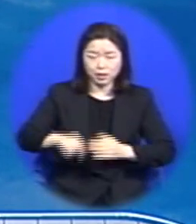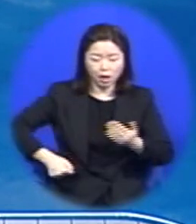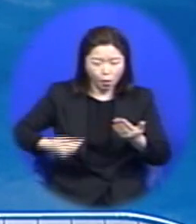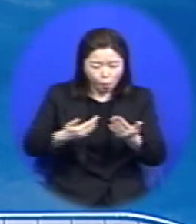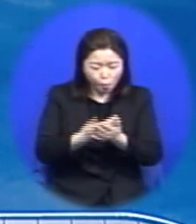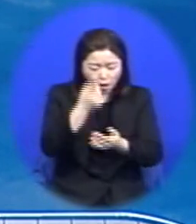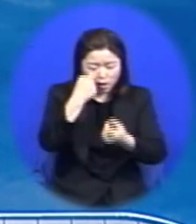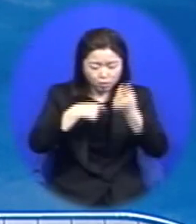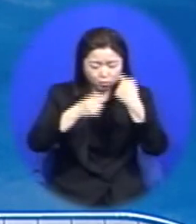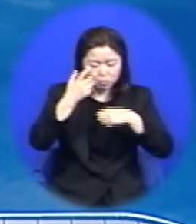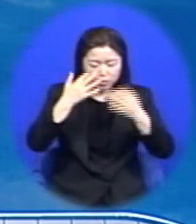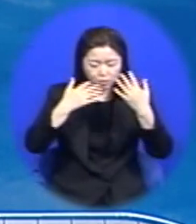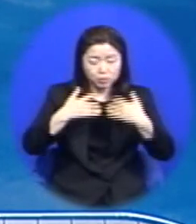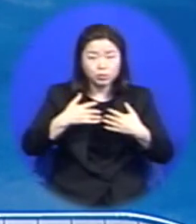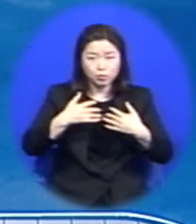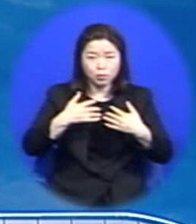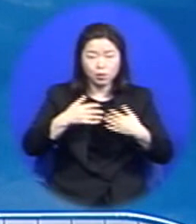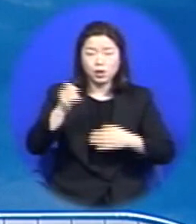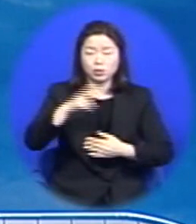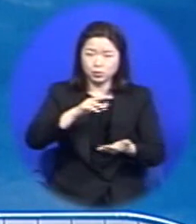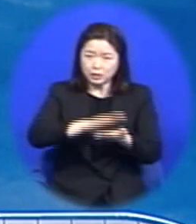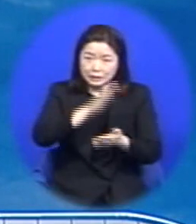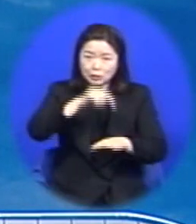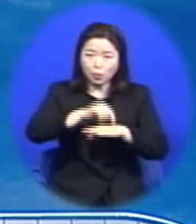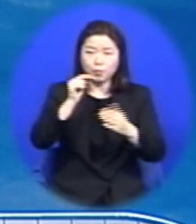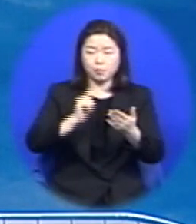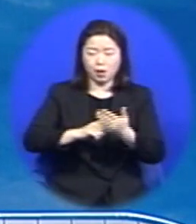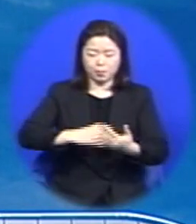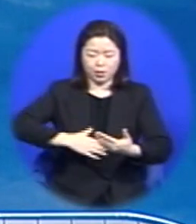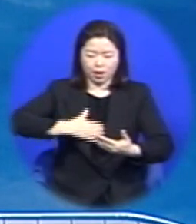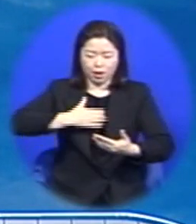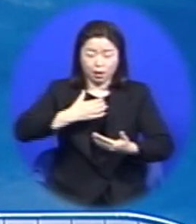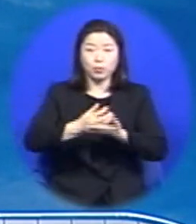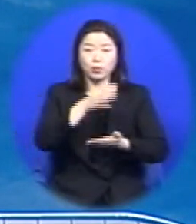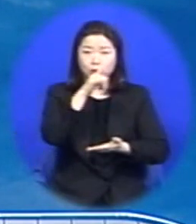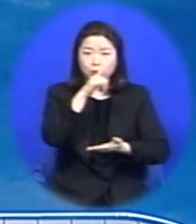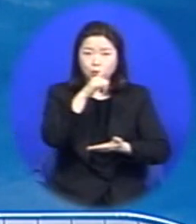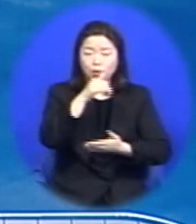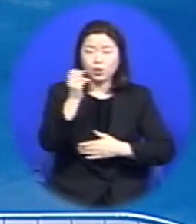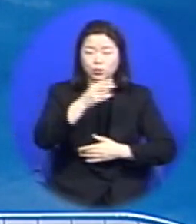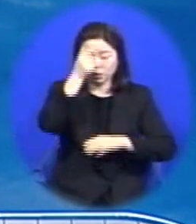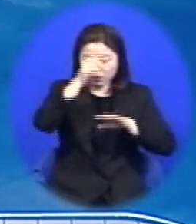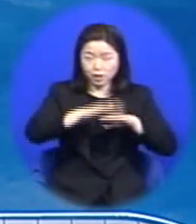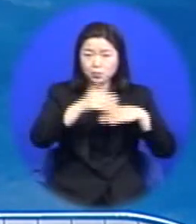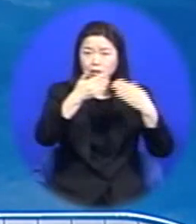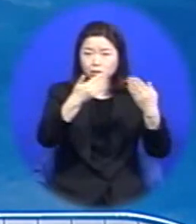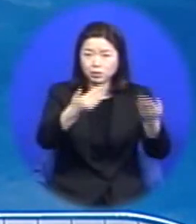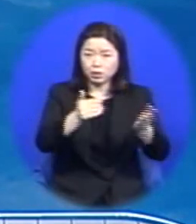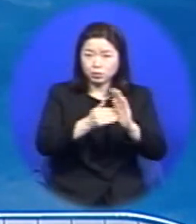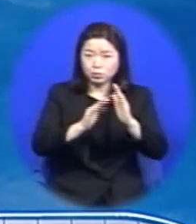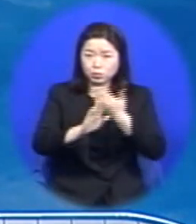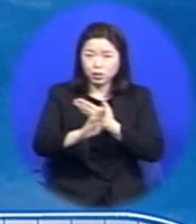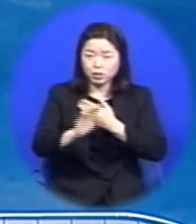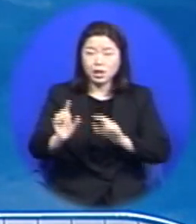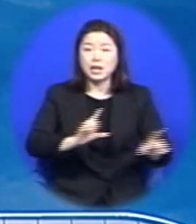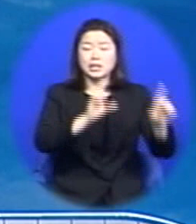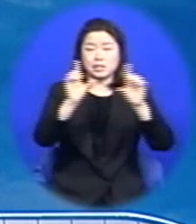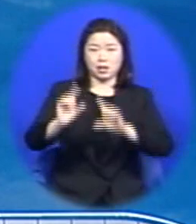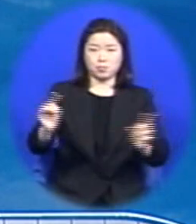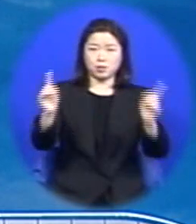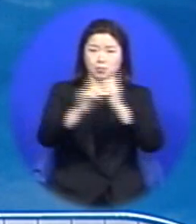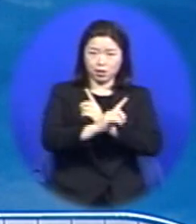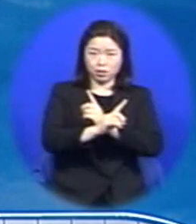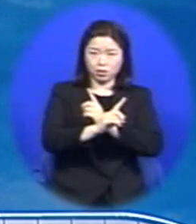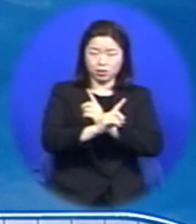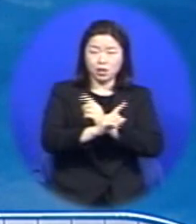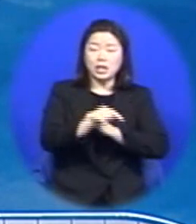회개의 눈물이 터지고 뜨거운 마음에 감동이 있고, 예배 드리고 나면 삶이 바뀌어 버리고,